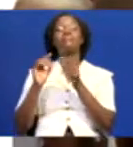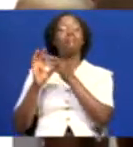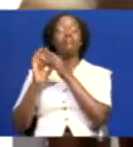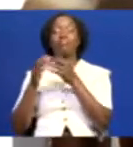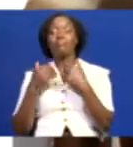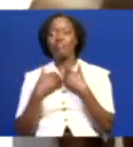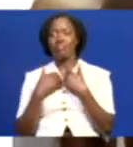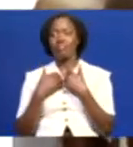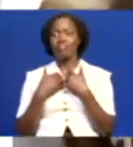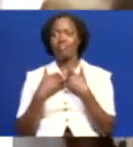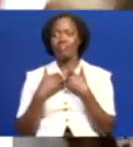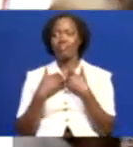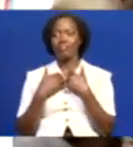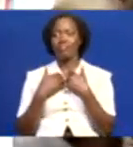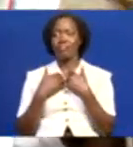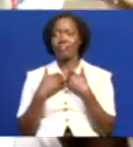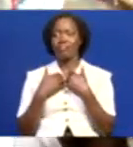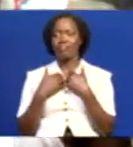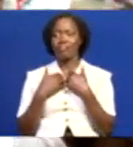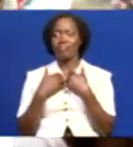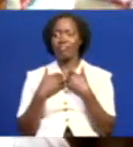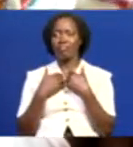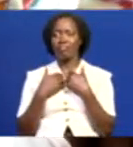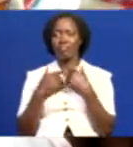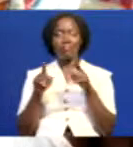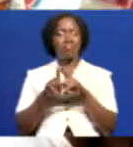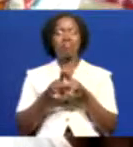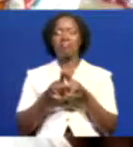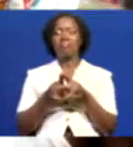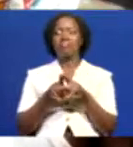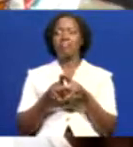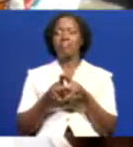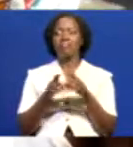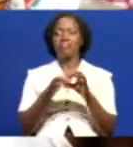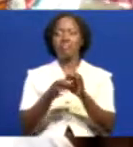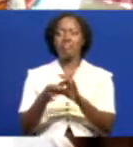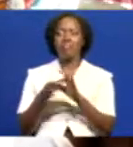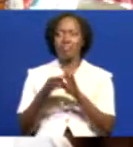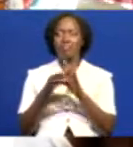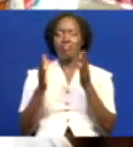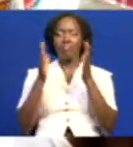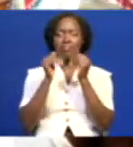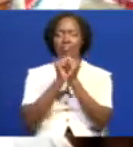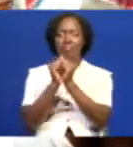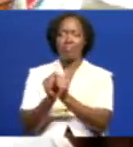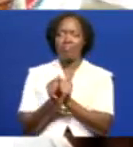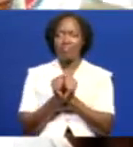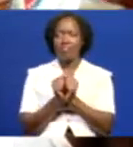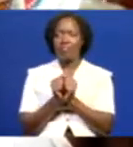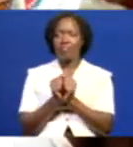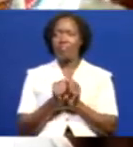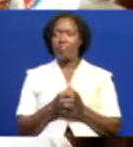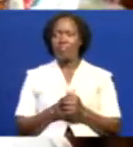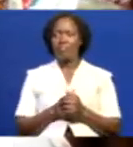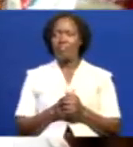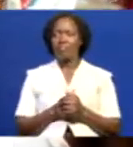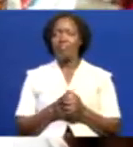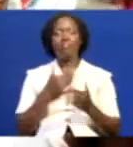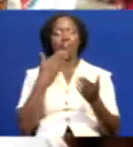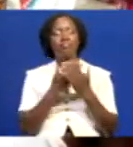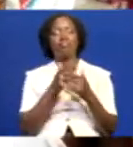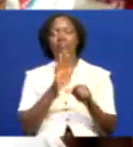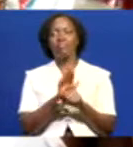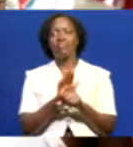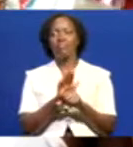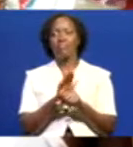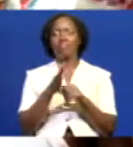mila ambayo inaambatana na mila yao, na tumeweza kujumuika nao na kuweza kusherehekea pamoja sherehe hii. Na tumesema asanti kwa